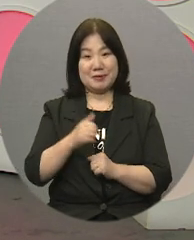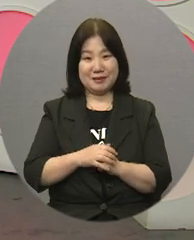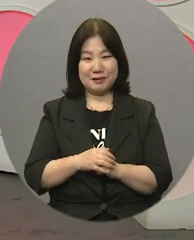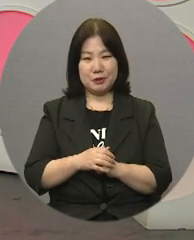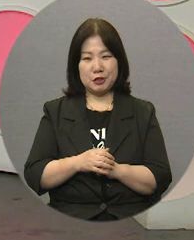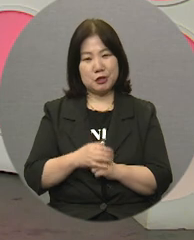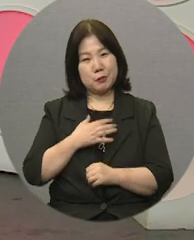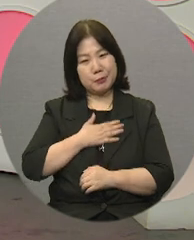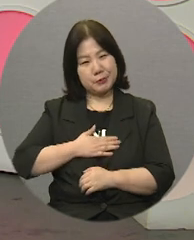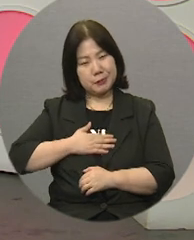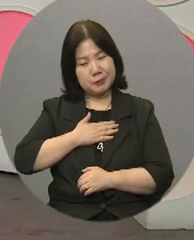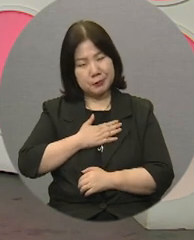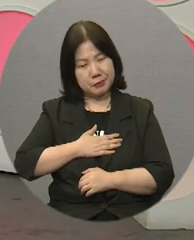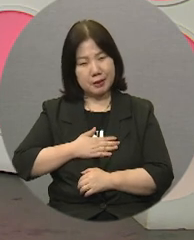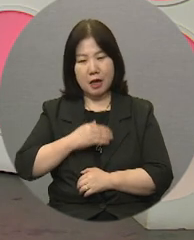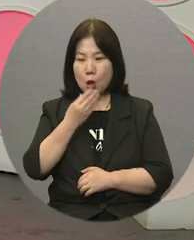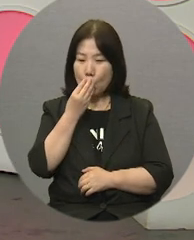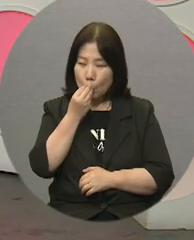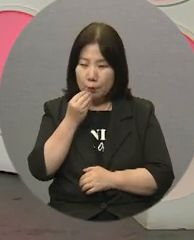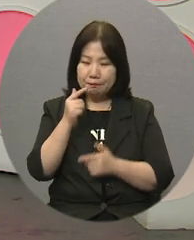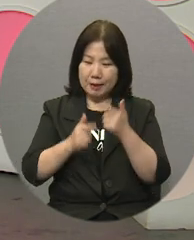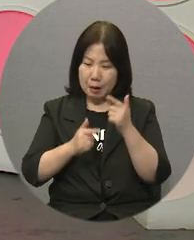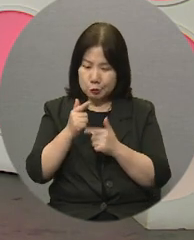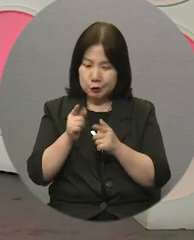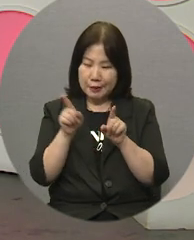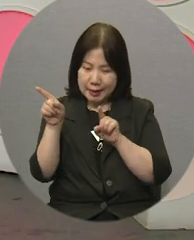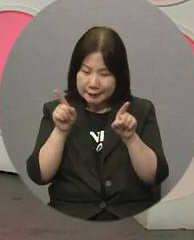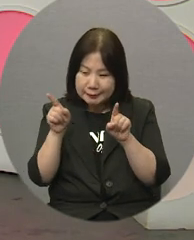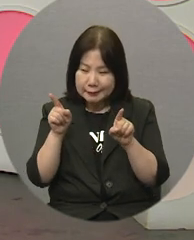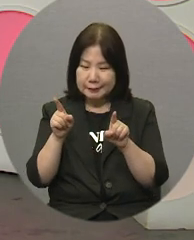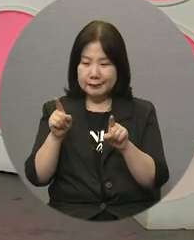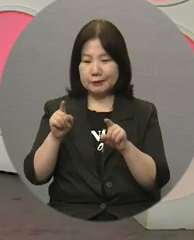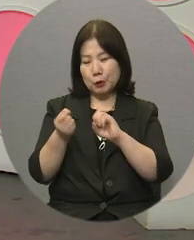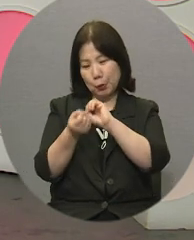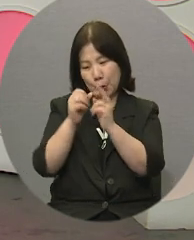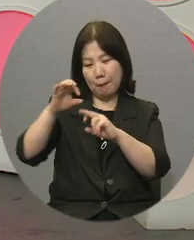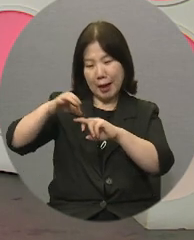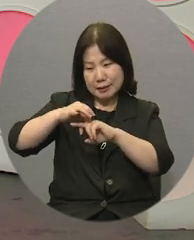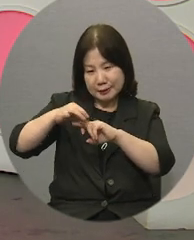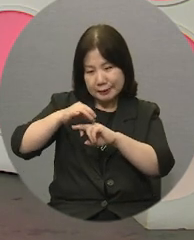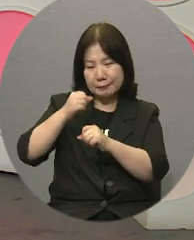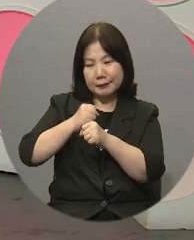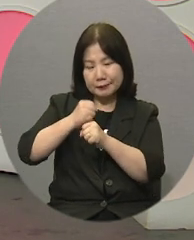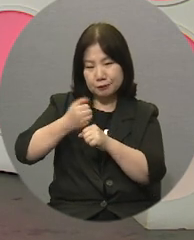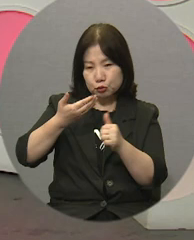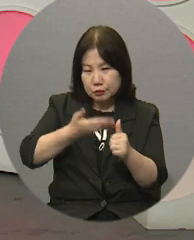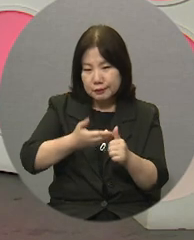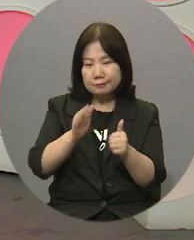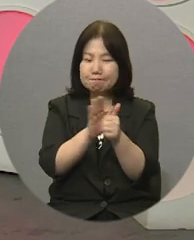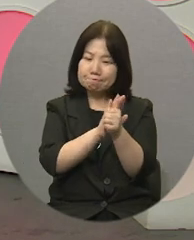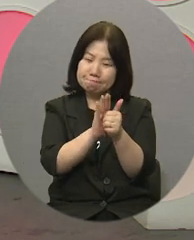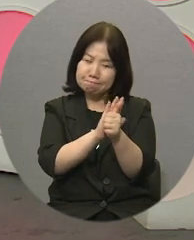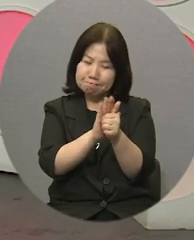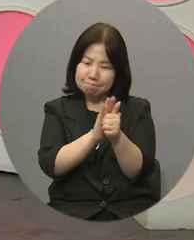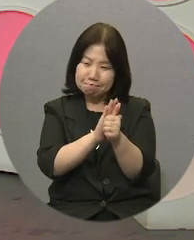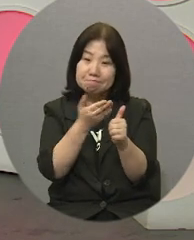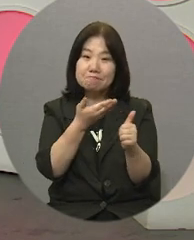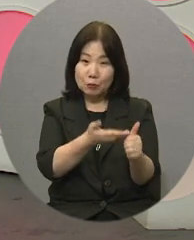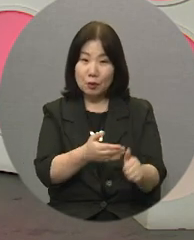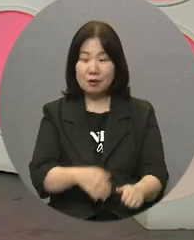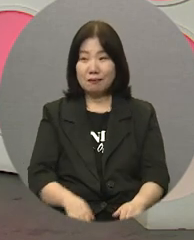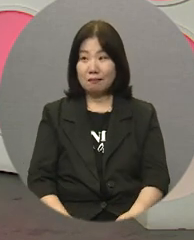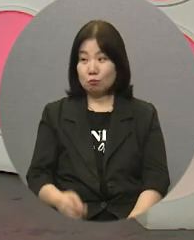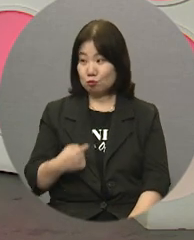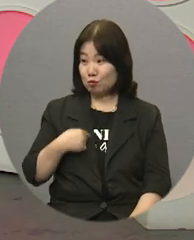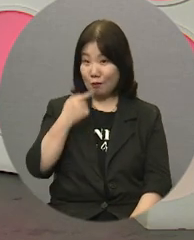감수성이 좋은 거죠. 어떤 감나무라든지 또 어렸을 때 어떤 뭐 꽃반지 이런 거 그런 걸로 달래주고 아이를 우리 아빠랑